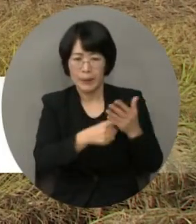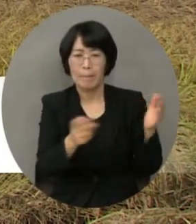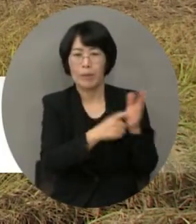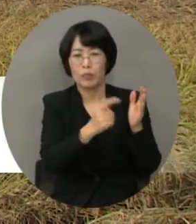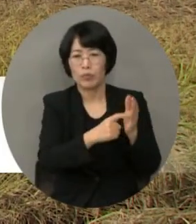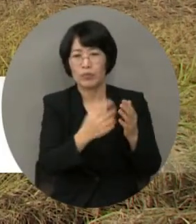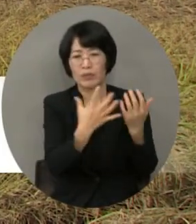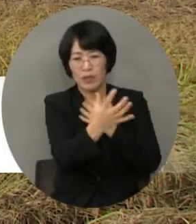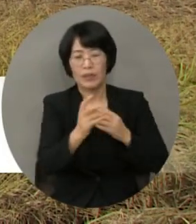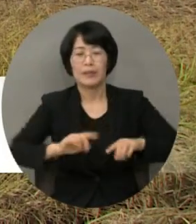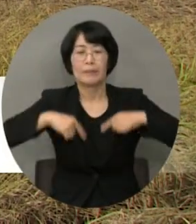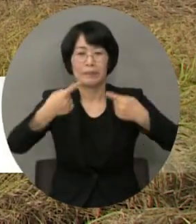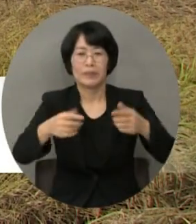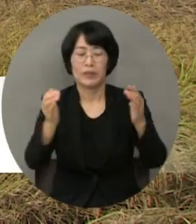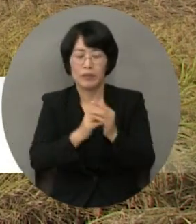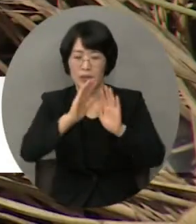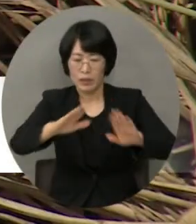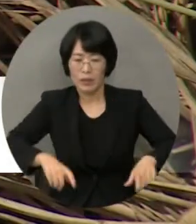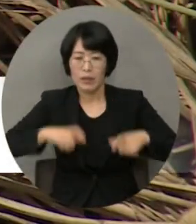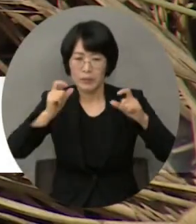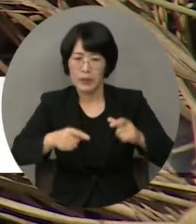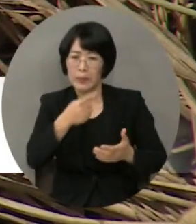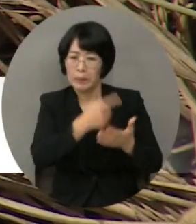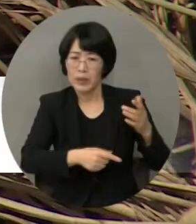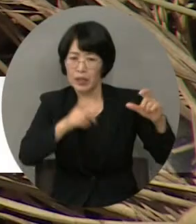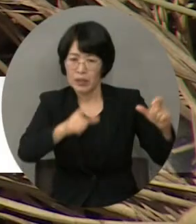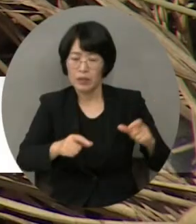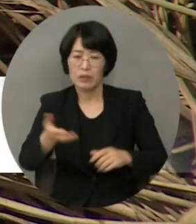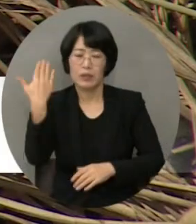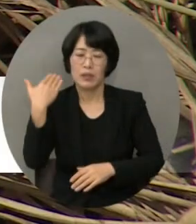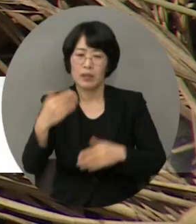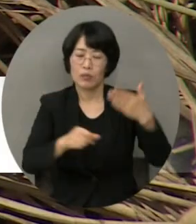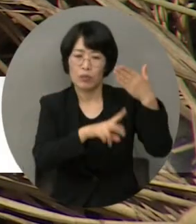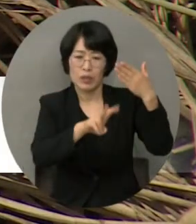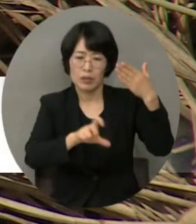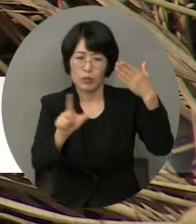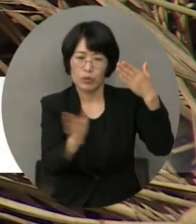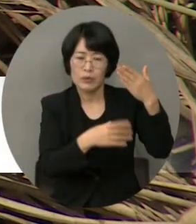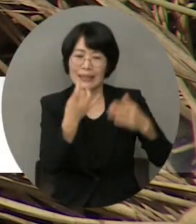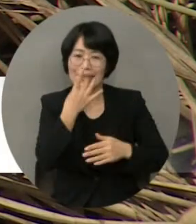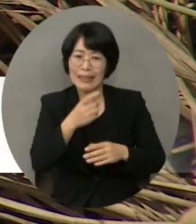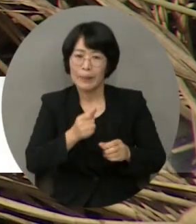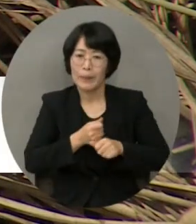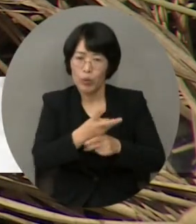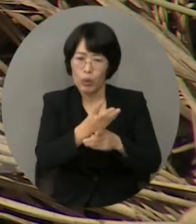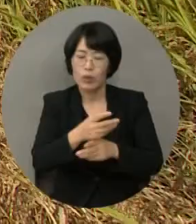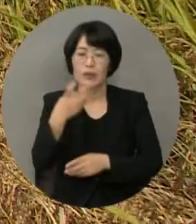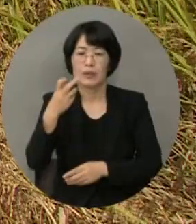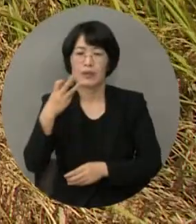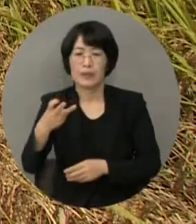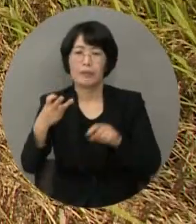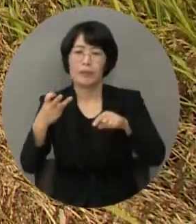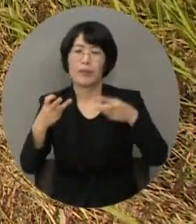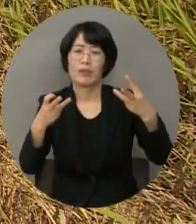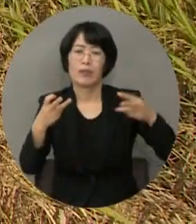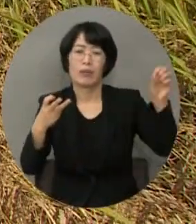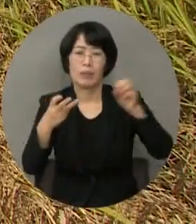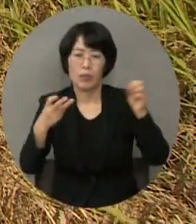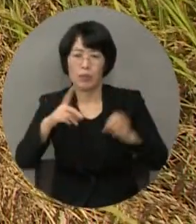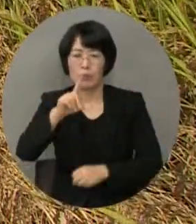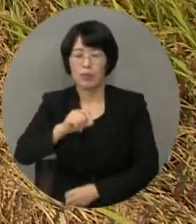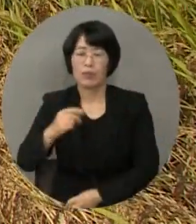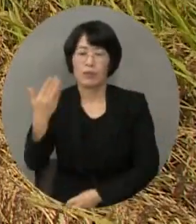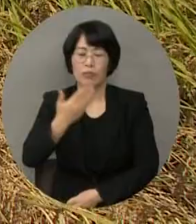참석했습니다 전남의 멸구 피해 지역은 지난 25일 기준 쌀 생산 면적의 13.3% 인